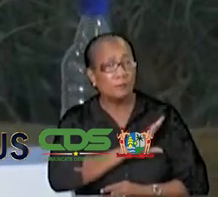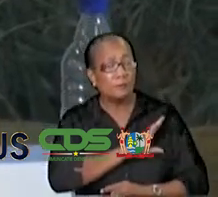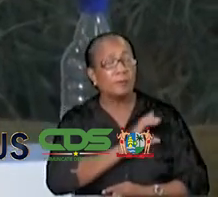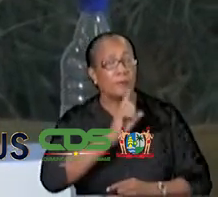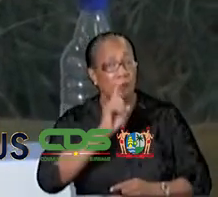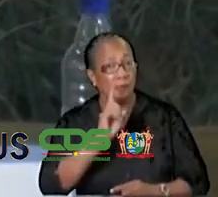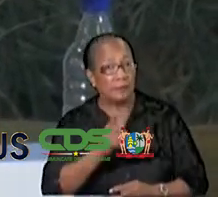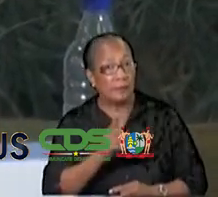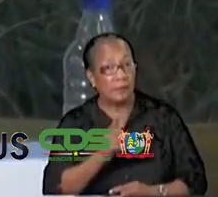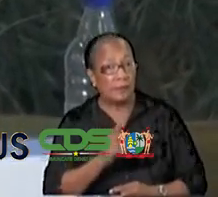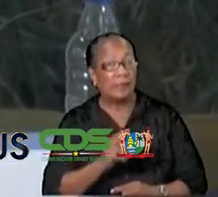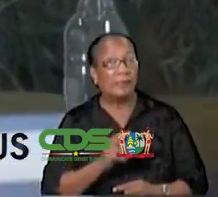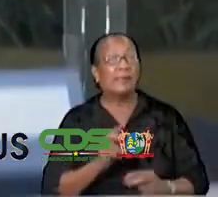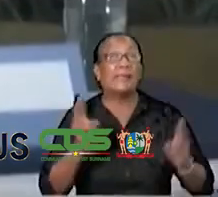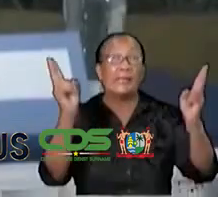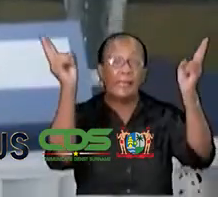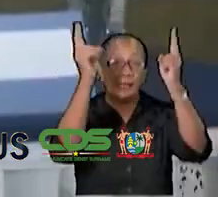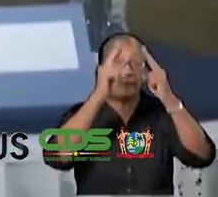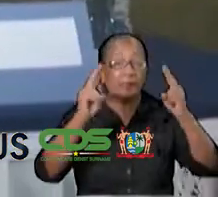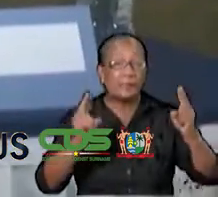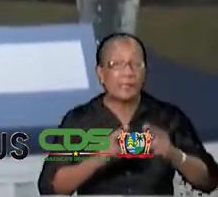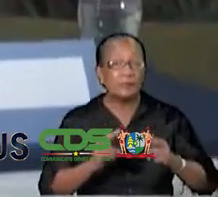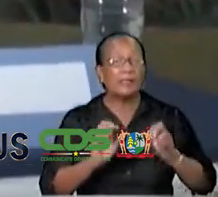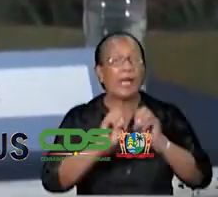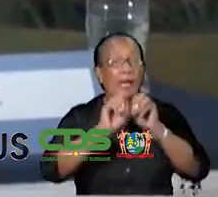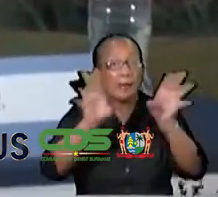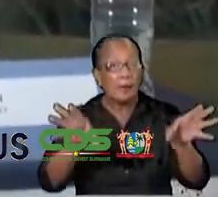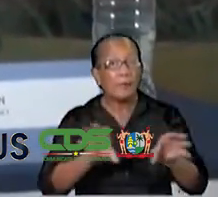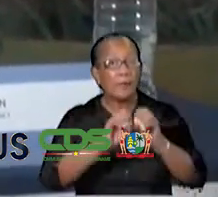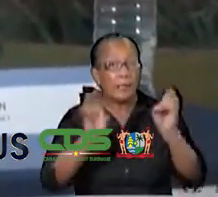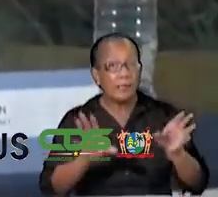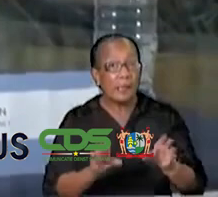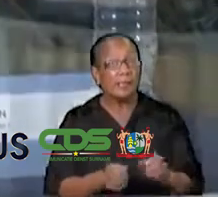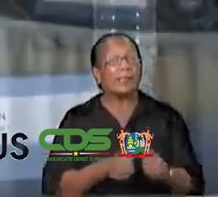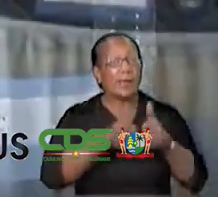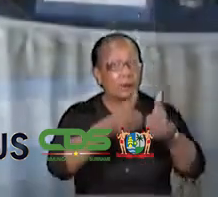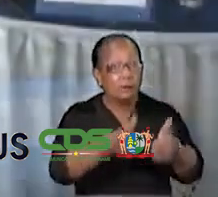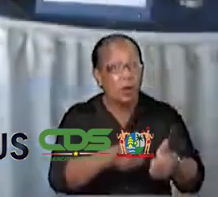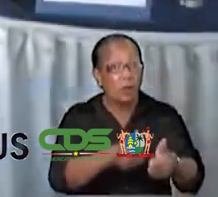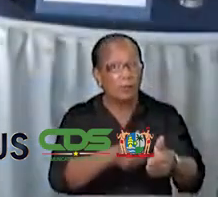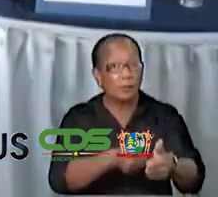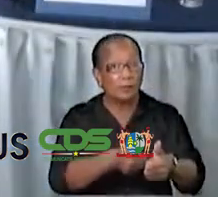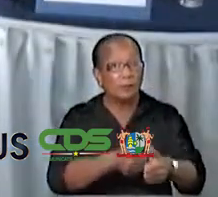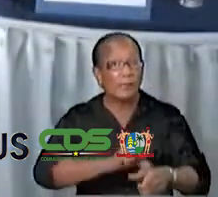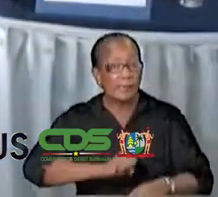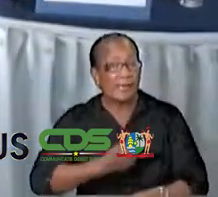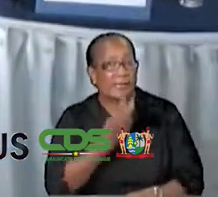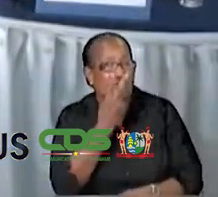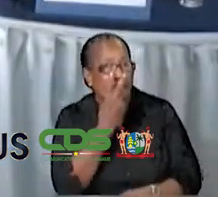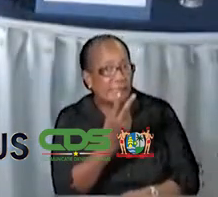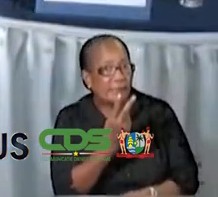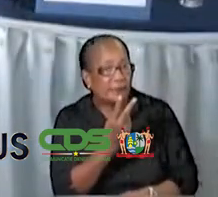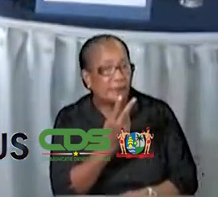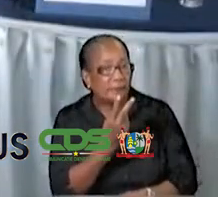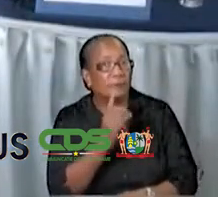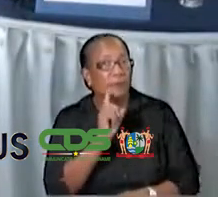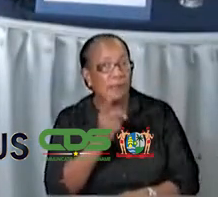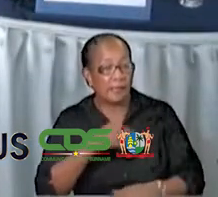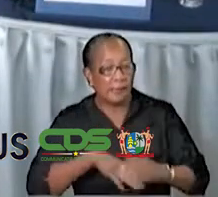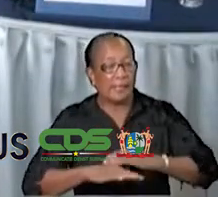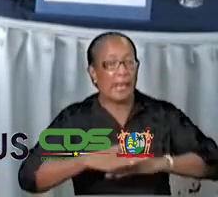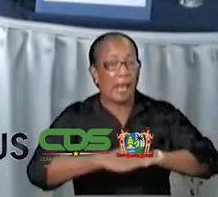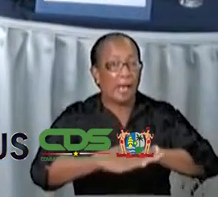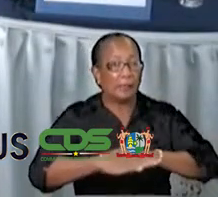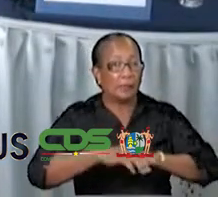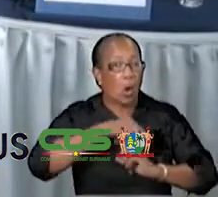De internationale media, de mensen die dat volgen, daar kun je al zien dat in de landen om ons